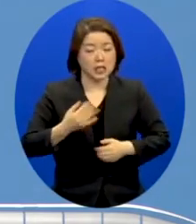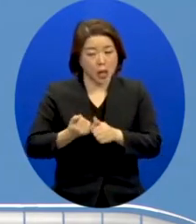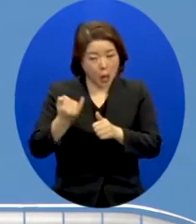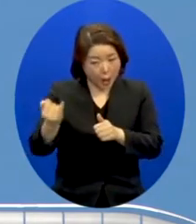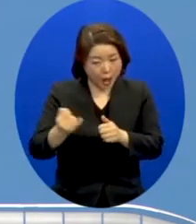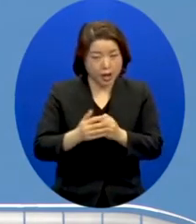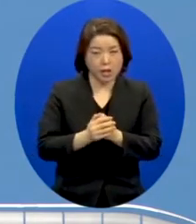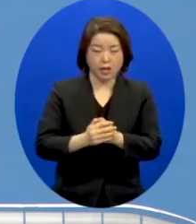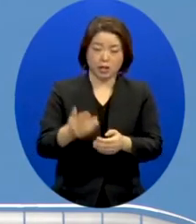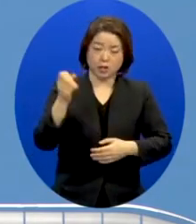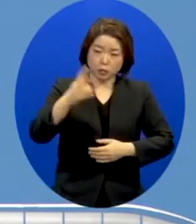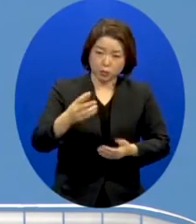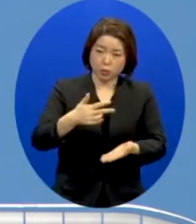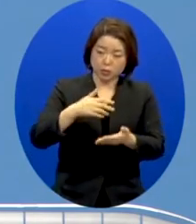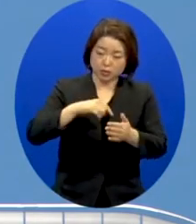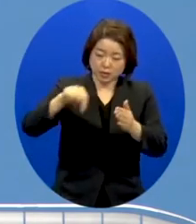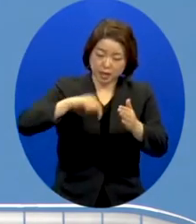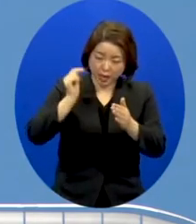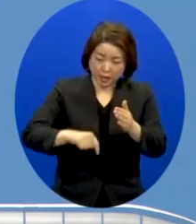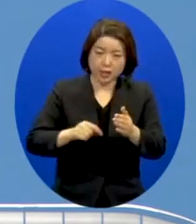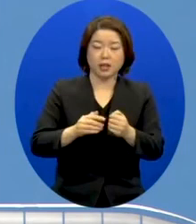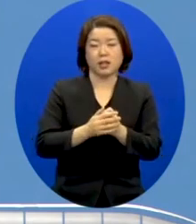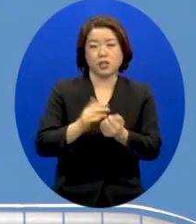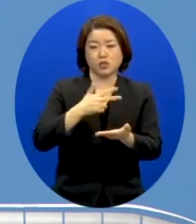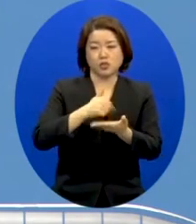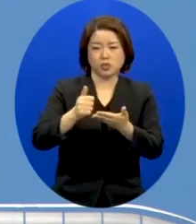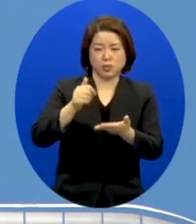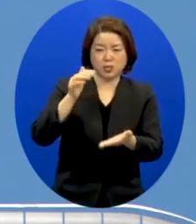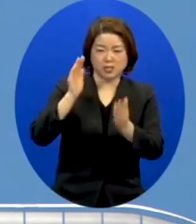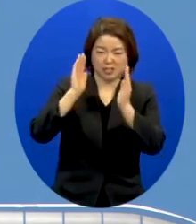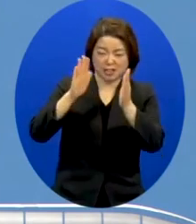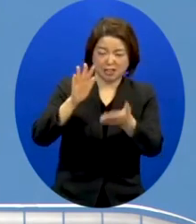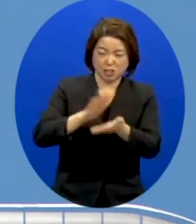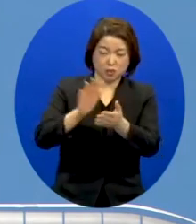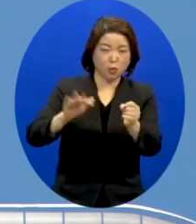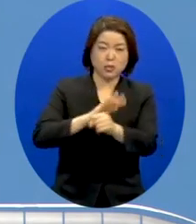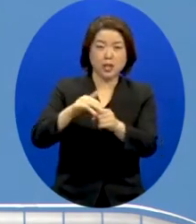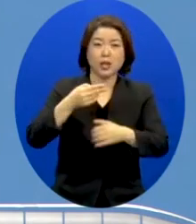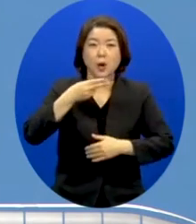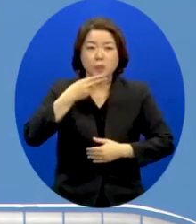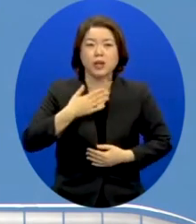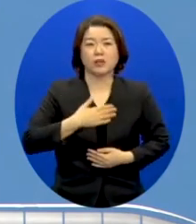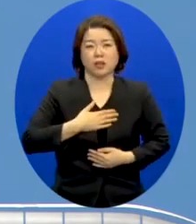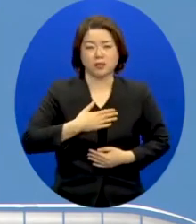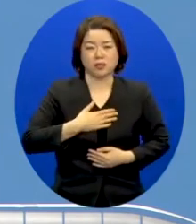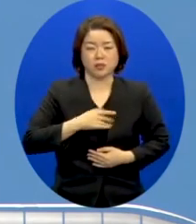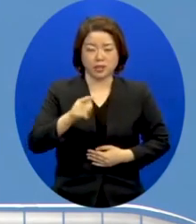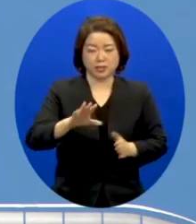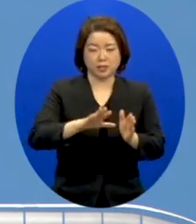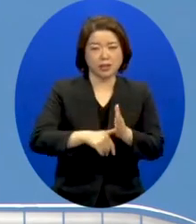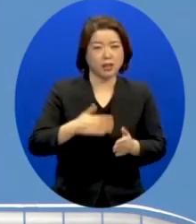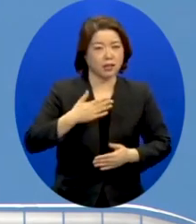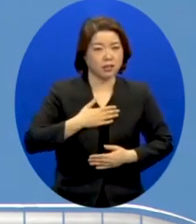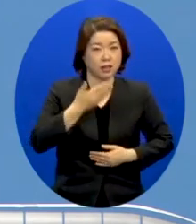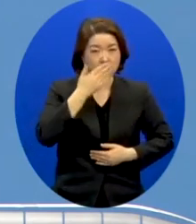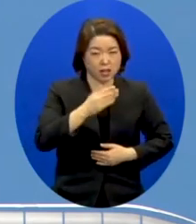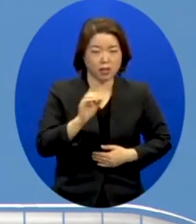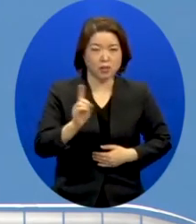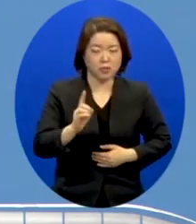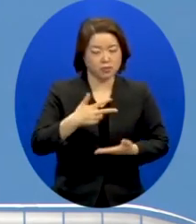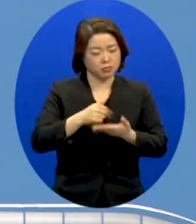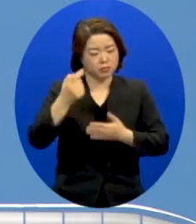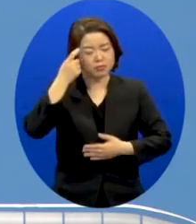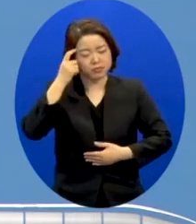향한 뜨거운 사랑의 문제가 있다는 걸 알았습니다 그때 제가 할 수 있었던 것은 주님을 생각해